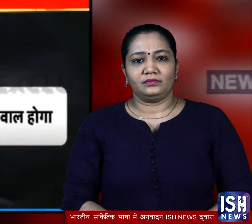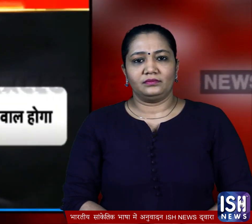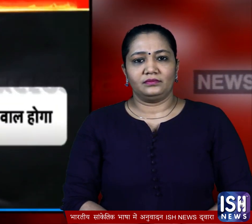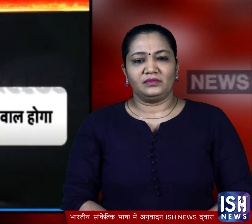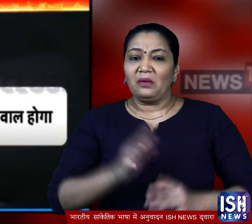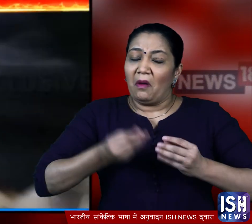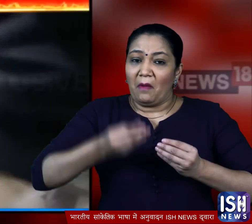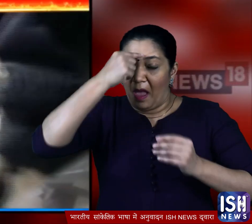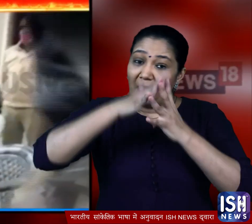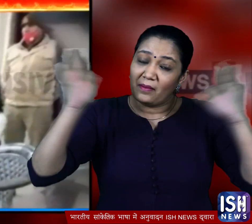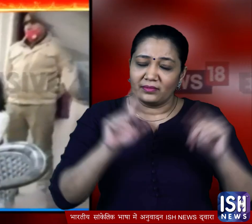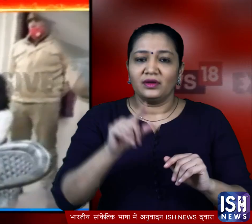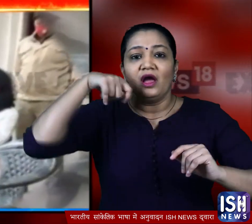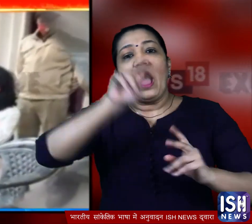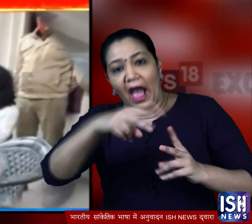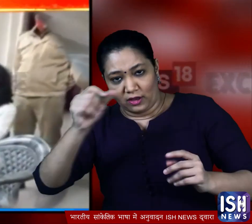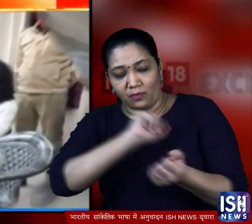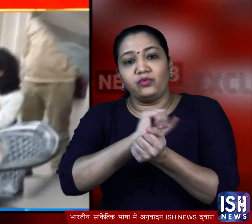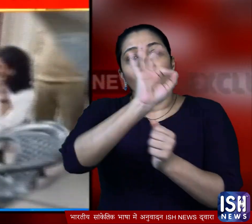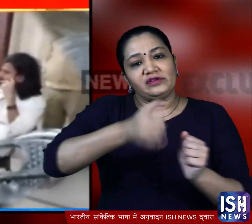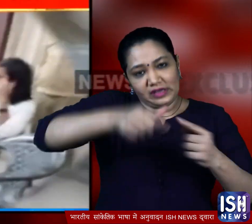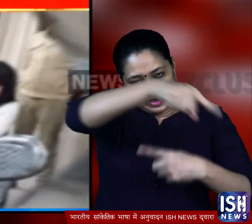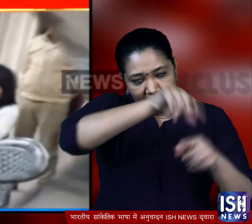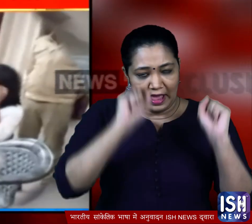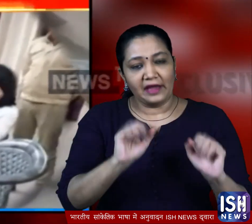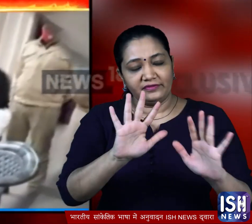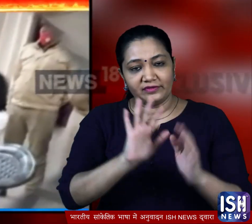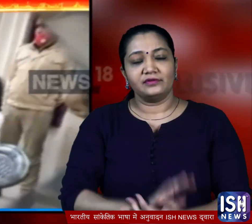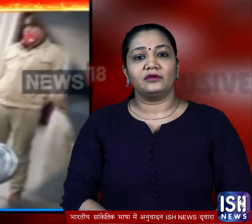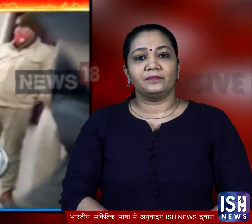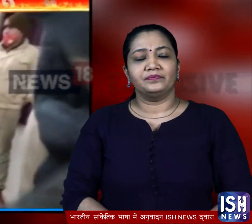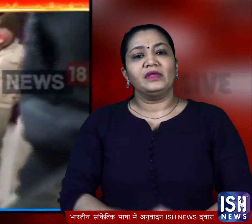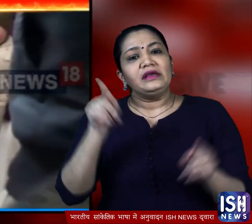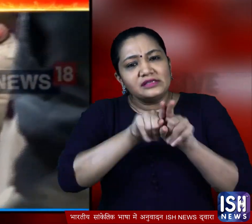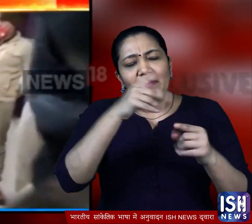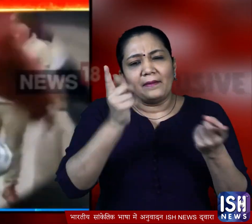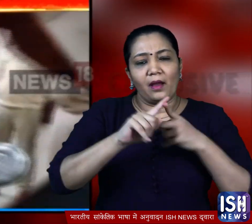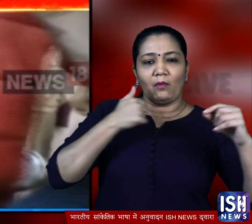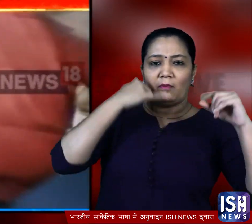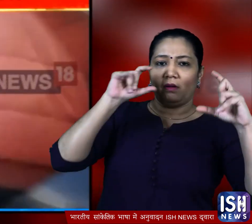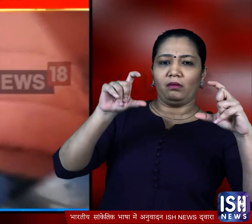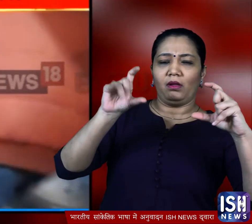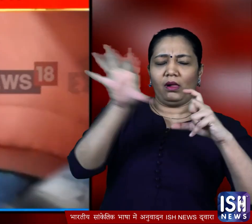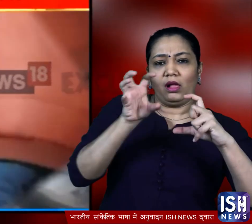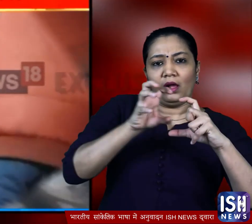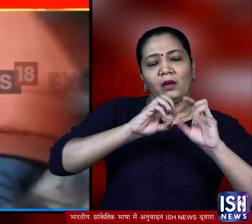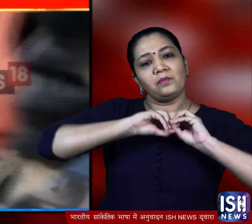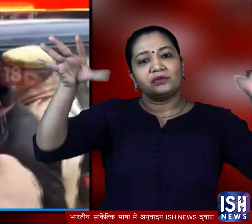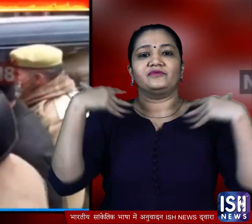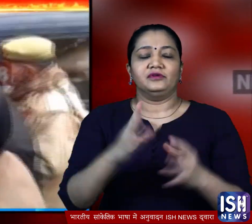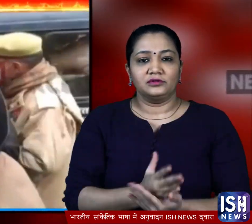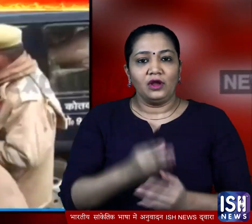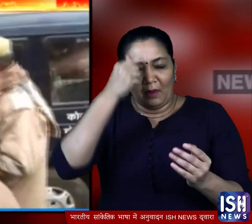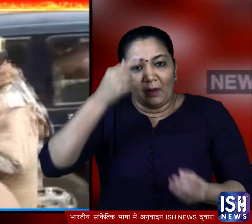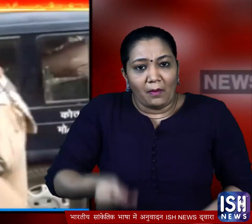बहुत बड़ा बवाल होगा। इस वीडियो में कुछ दूसरे पुलिस वाले भी दिखाई दिए। बताया गया कि इनमें ही किसी ने अपने मोबाइल से इस बातचीत को रिकॉर्ड कर